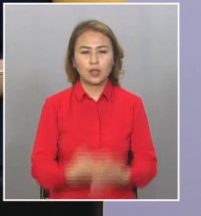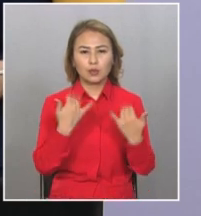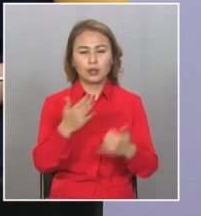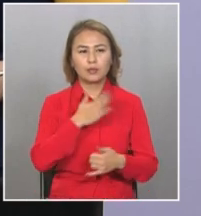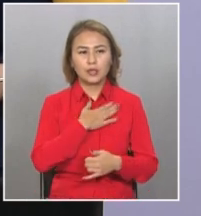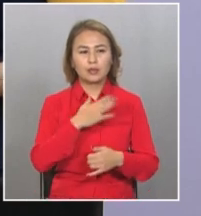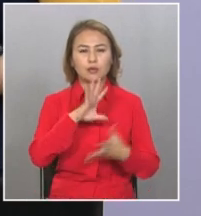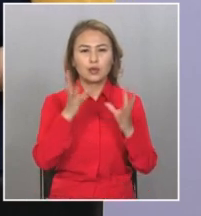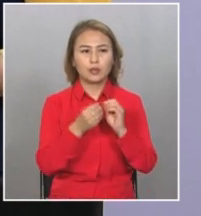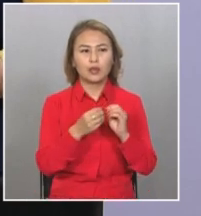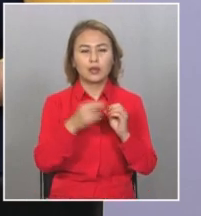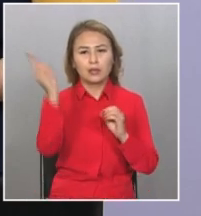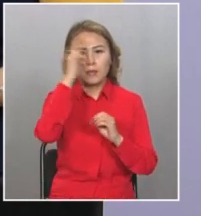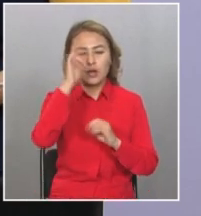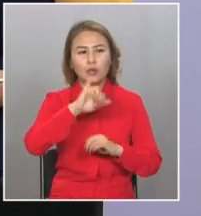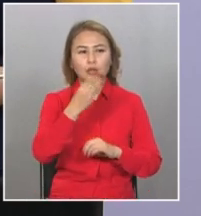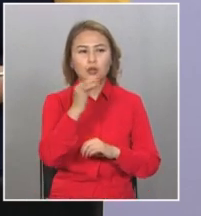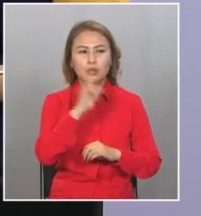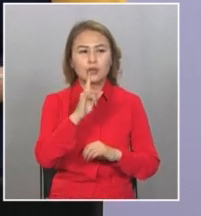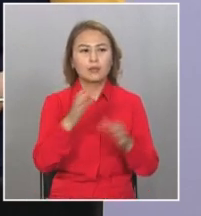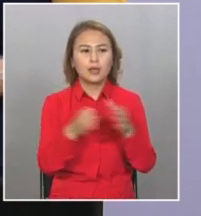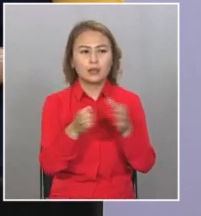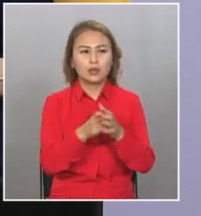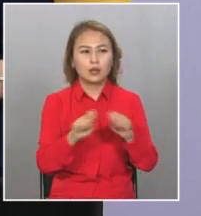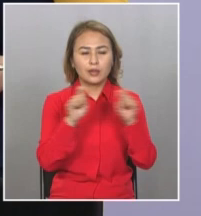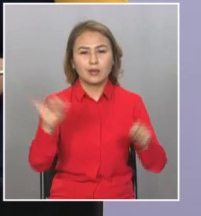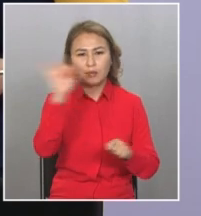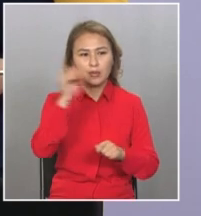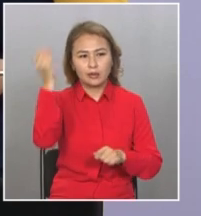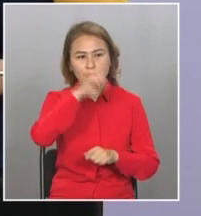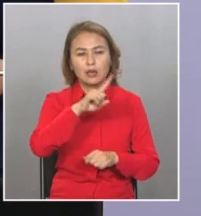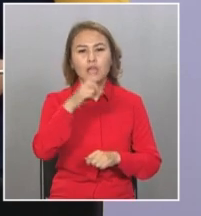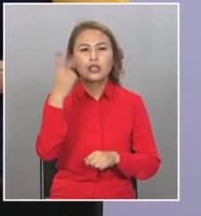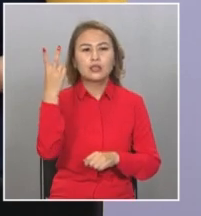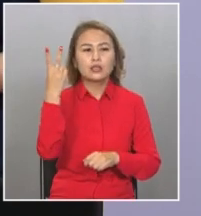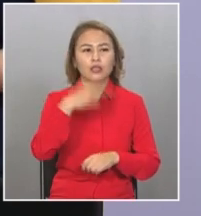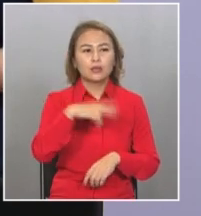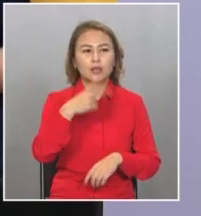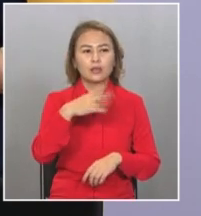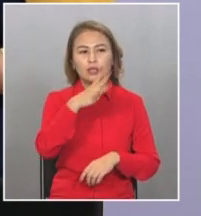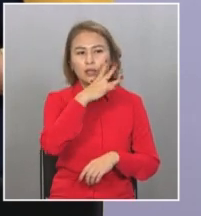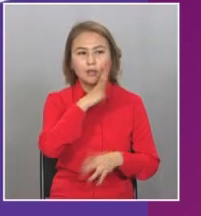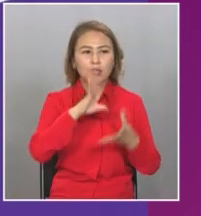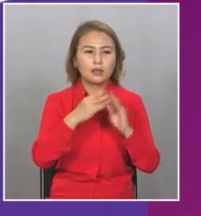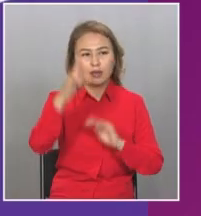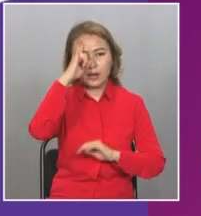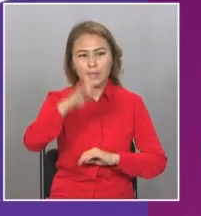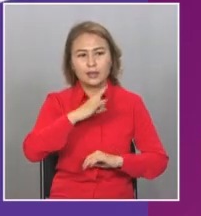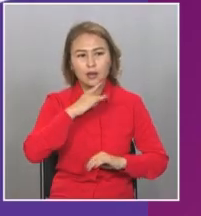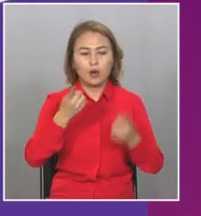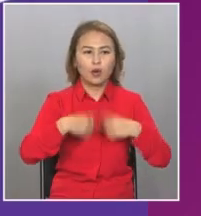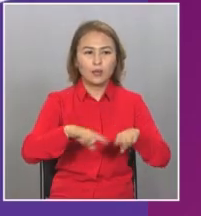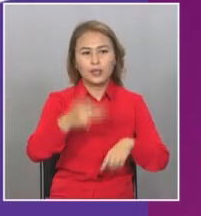Бүгін біз сонымен сабақта 300 партиясының құрылу тарихын білдік. 20-шы ғасырдың